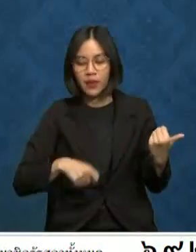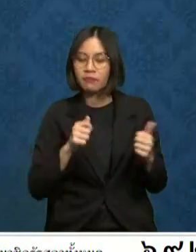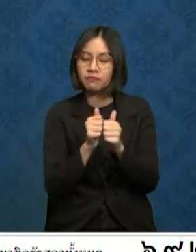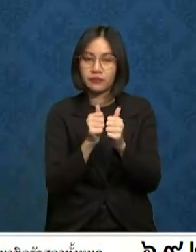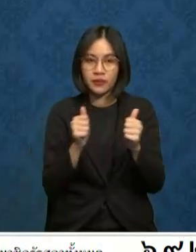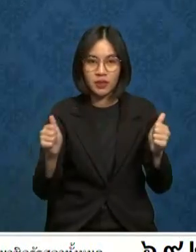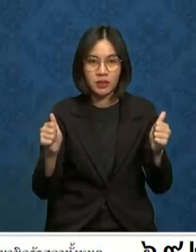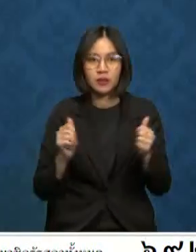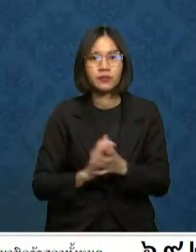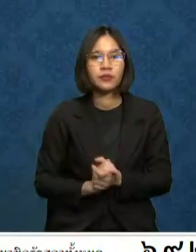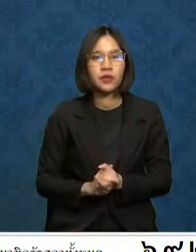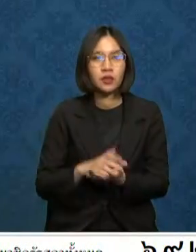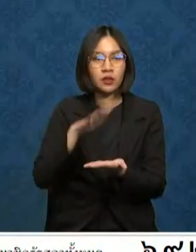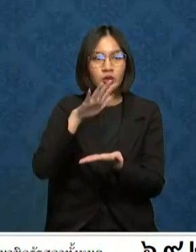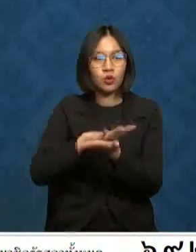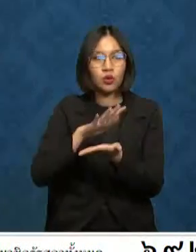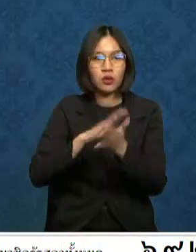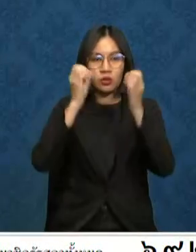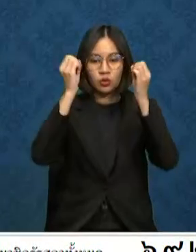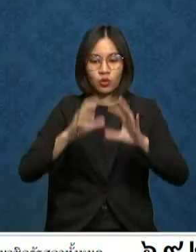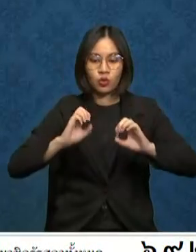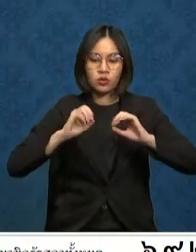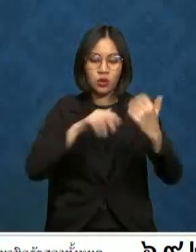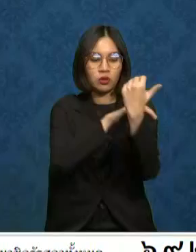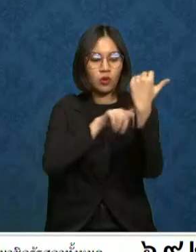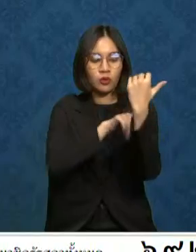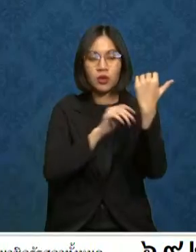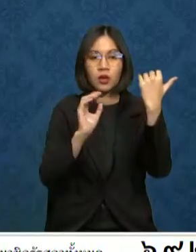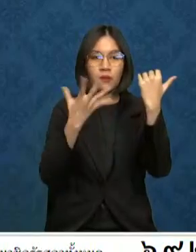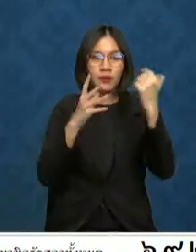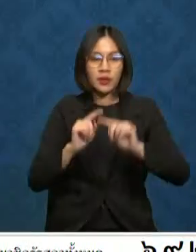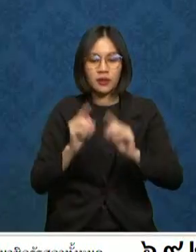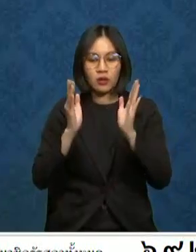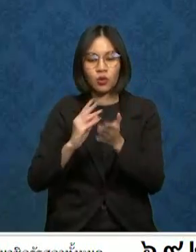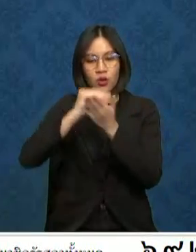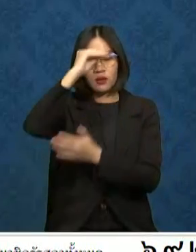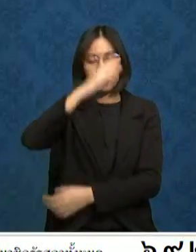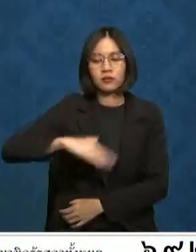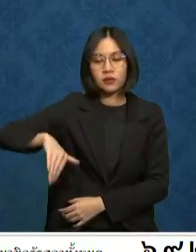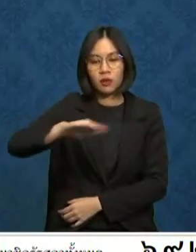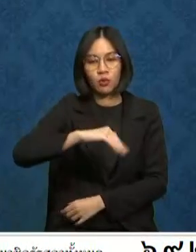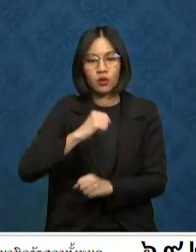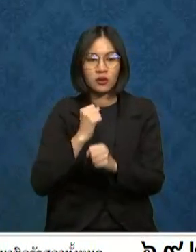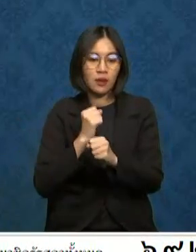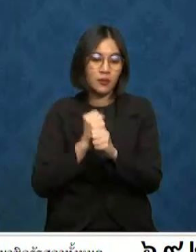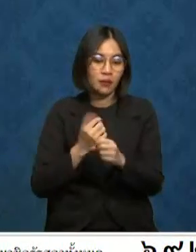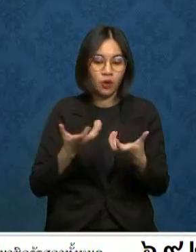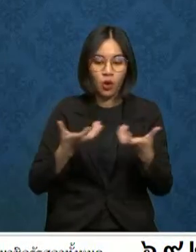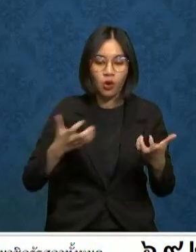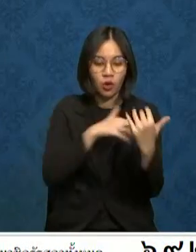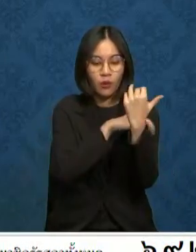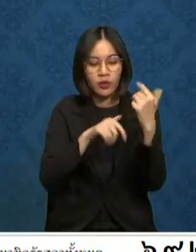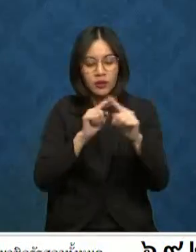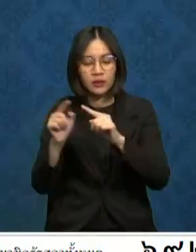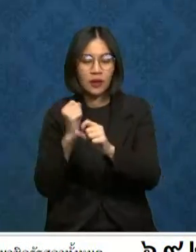ครับเป็นโรงเรียนที่ไม่มีครูสอนคอมพิวเตอร์แต่เด็กนักเรียนทุกคนสามารถประกอบคอมพิวเตอร์